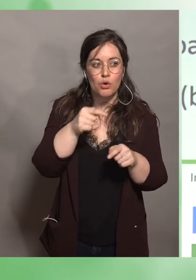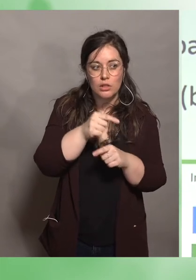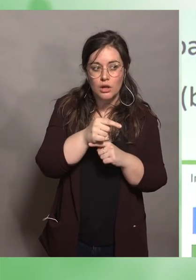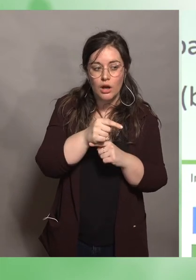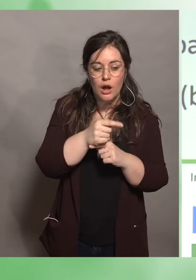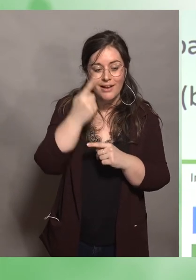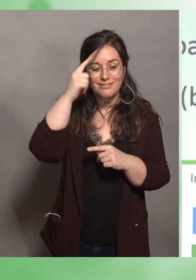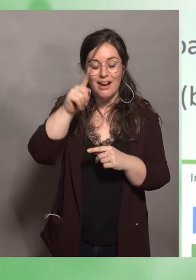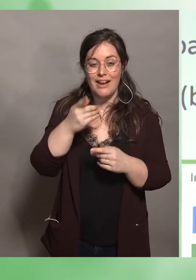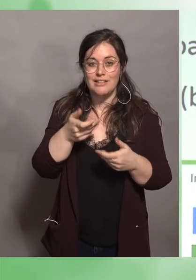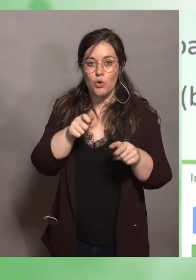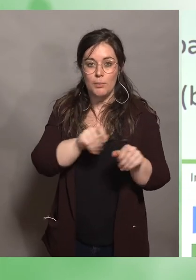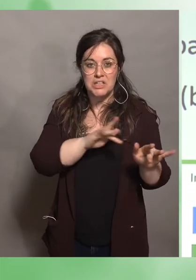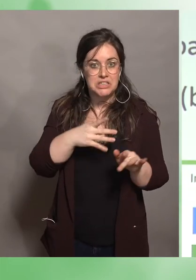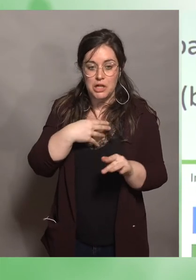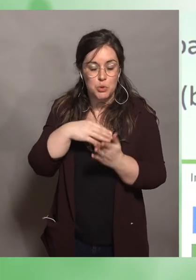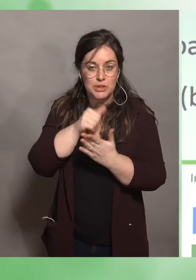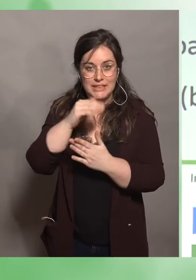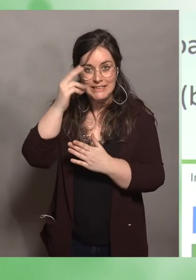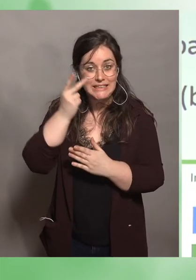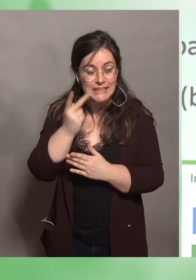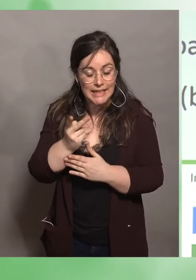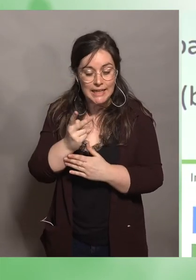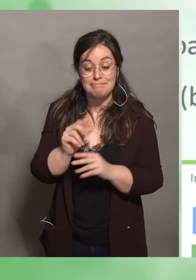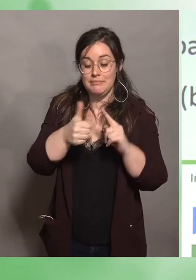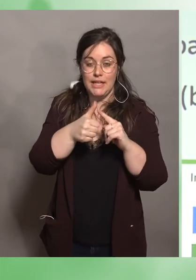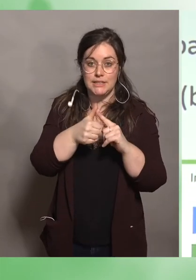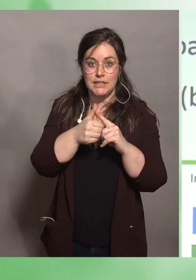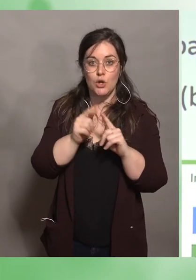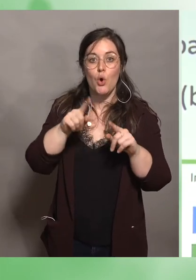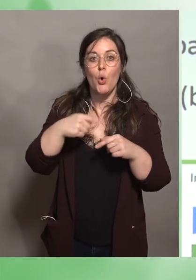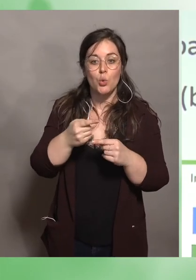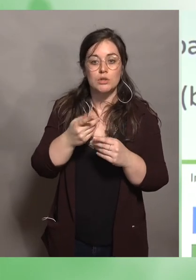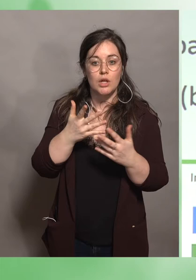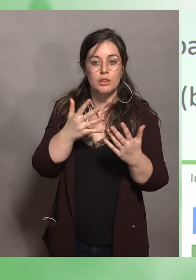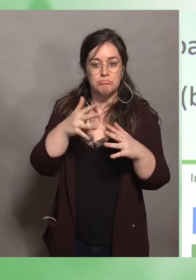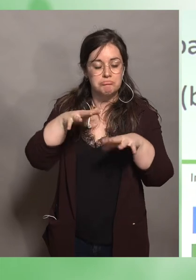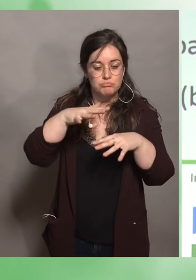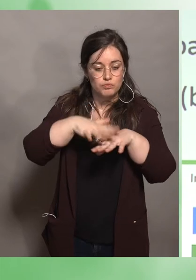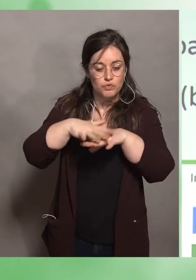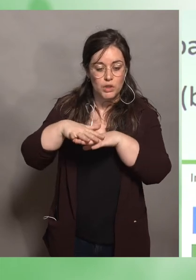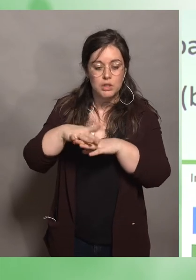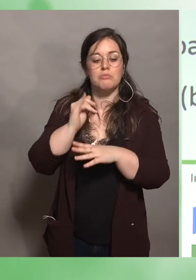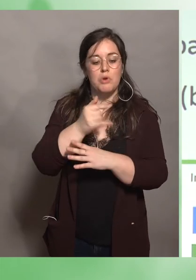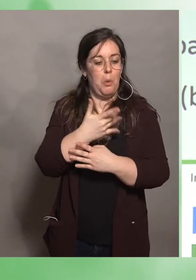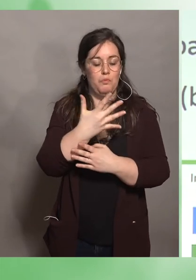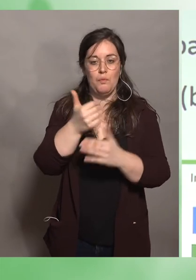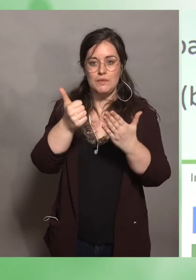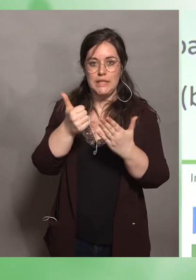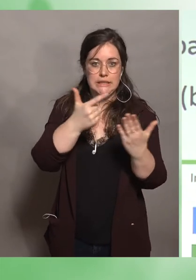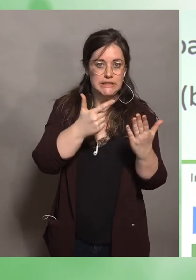und Potenziale haben. Das wäre das Erste, um das dann zu filtern und zu sagen, ja, zack, wir haben 4, 5, 6, 7